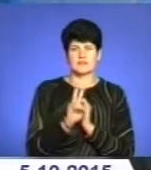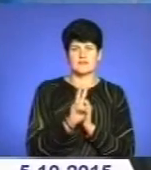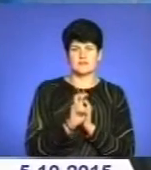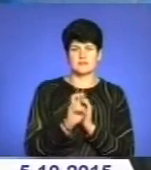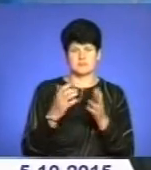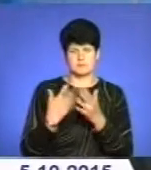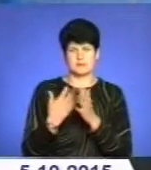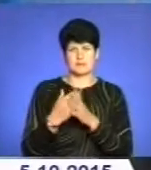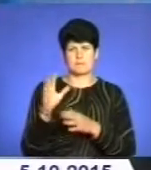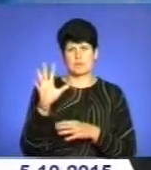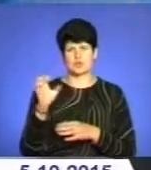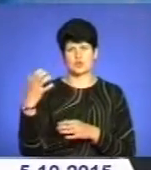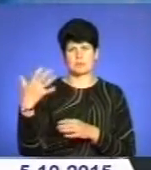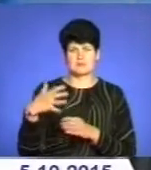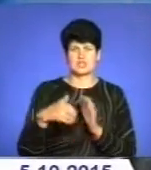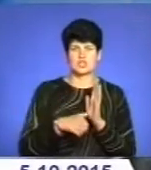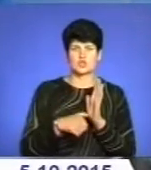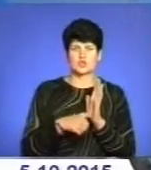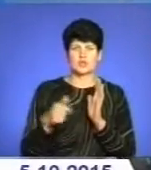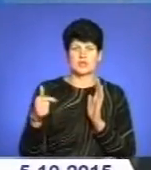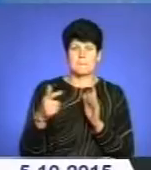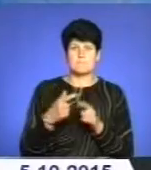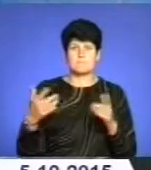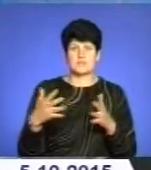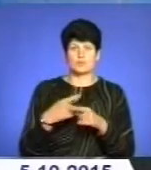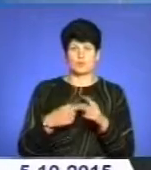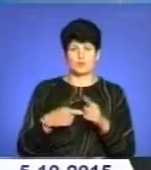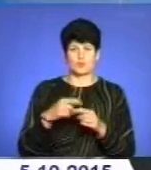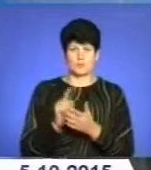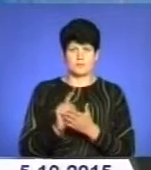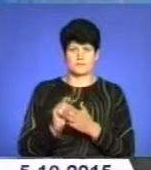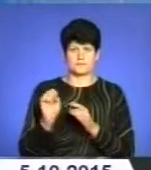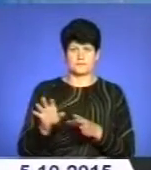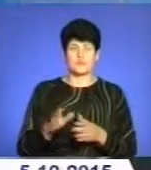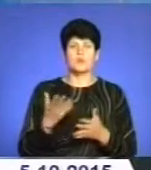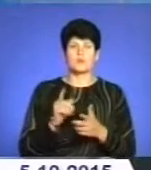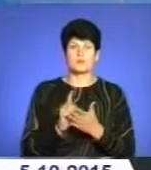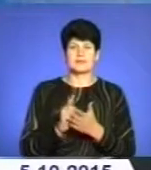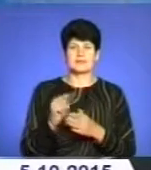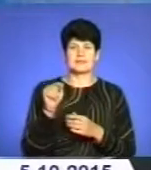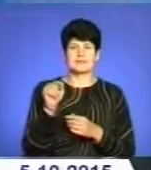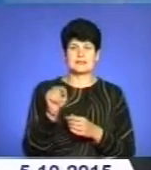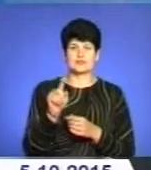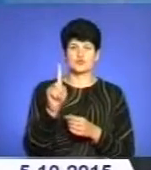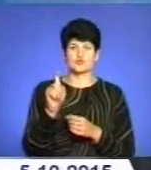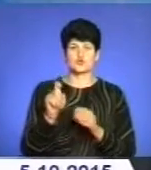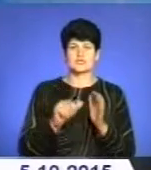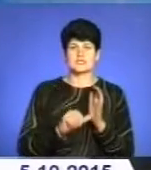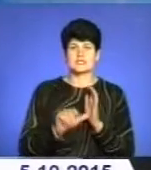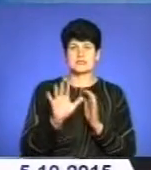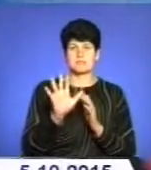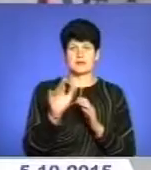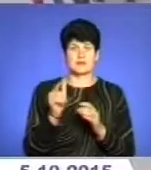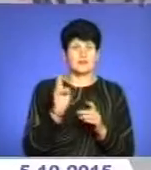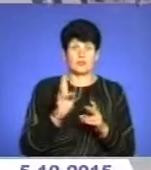коло 550-600 гривень. Більше половини пенсії. А яку пенсію має? 1165, і ніхто не